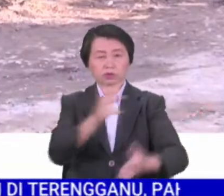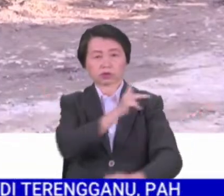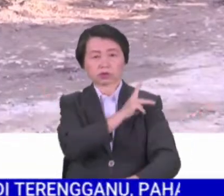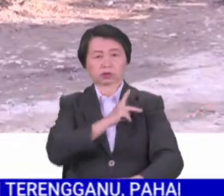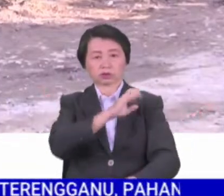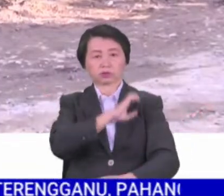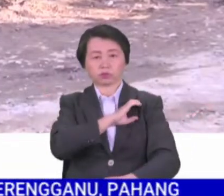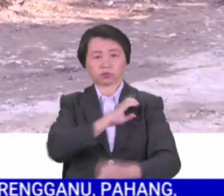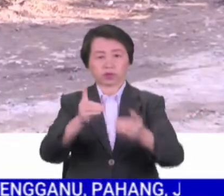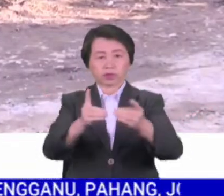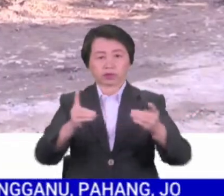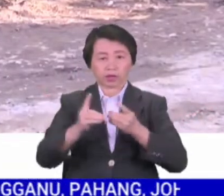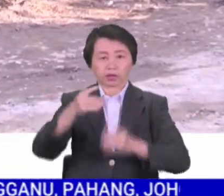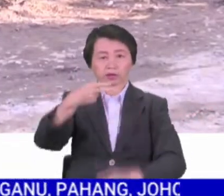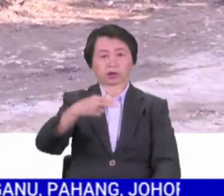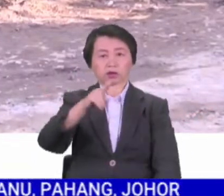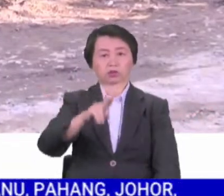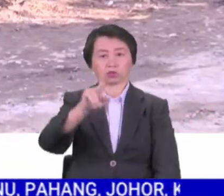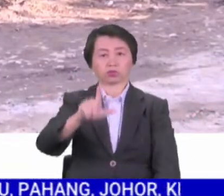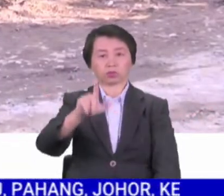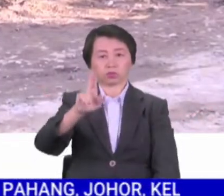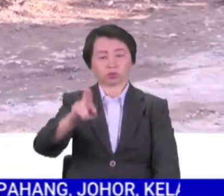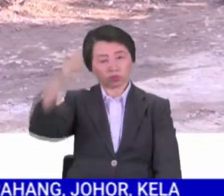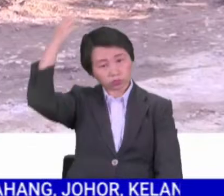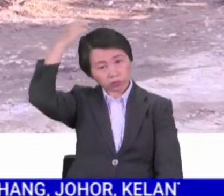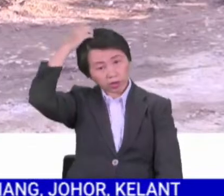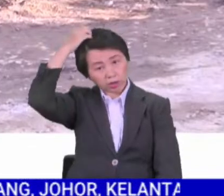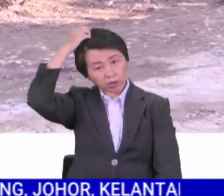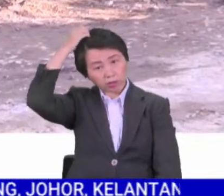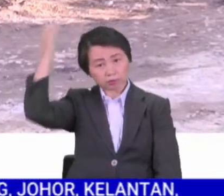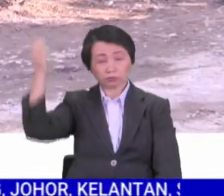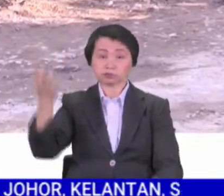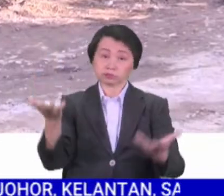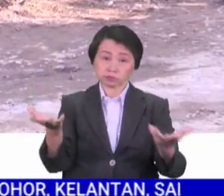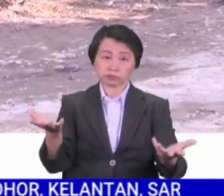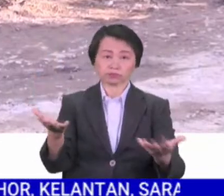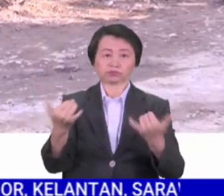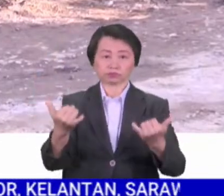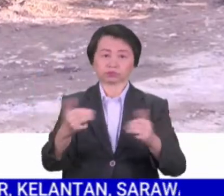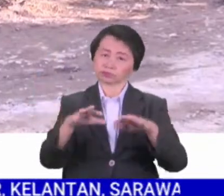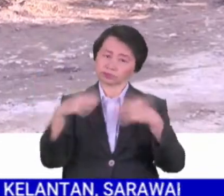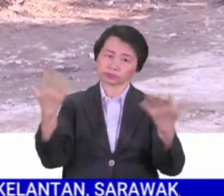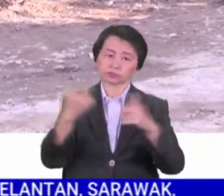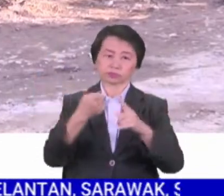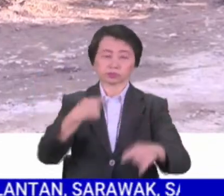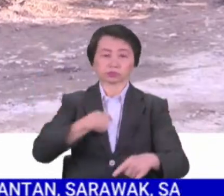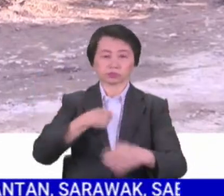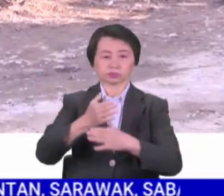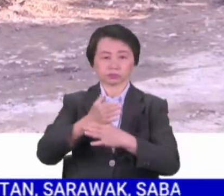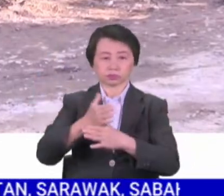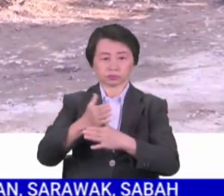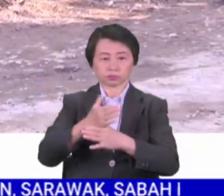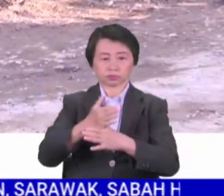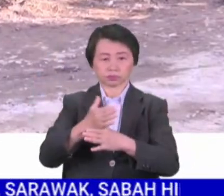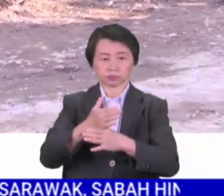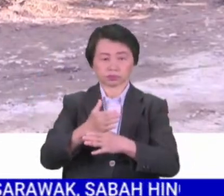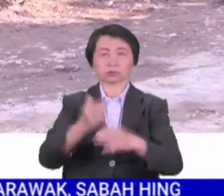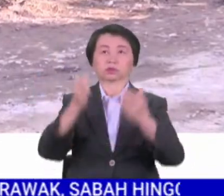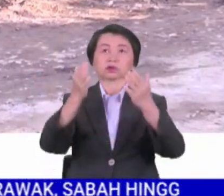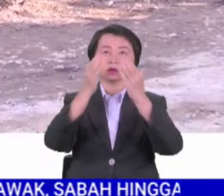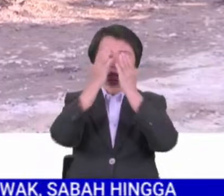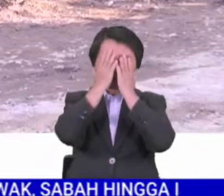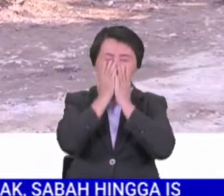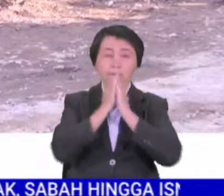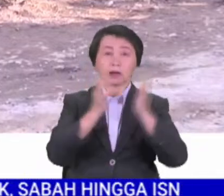Ketua Polis Daerah Hulu Selangor, iaitu Superintendent Sufian Abdullah. Jadi setakat itu saja yang dapat saya kongsikan.